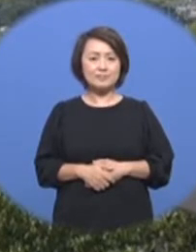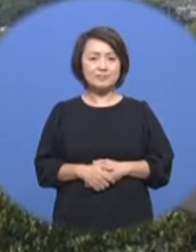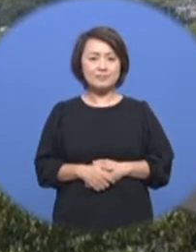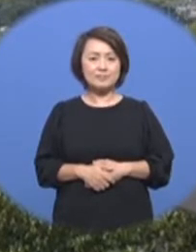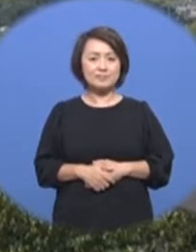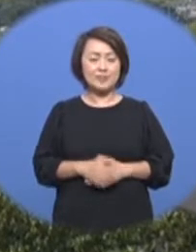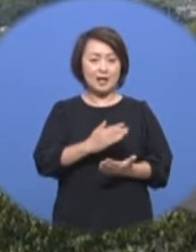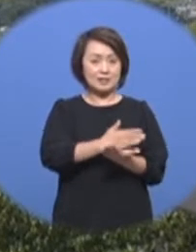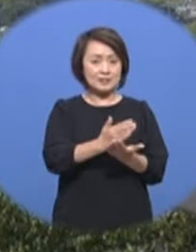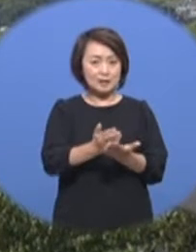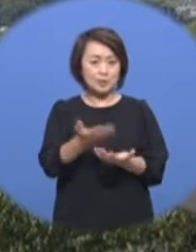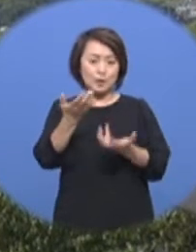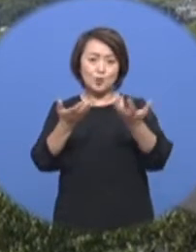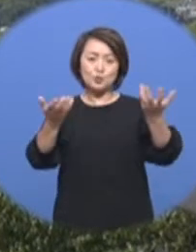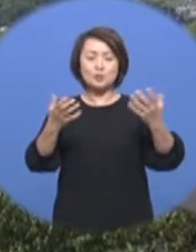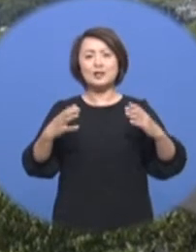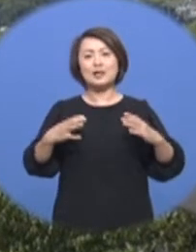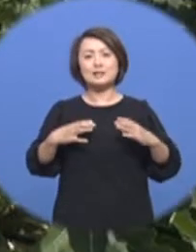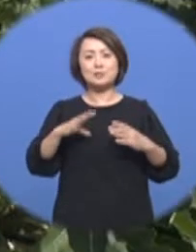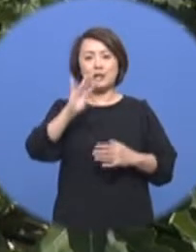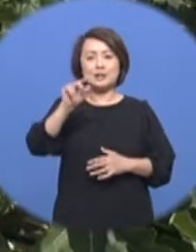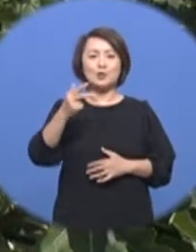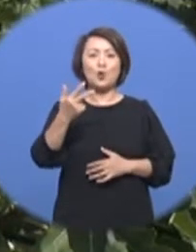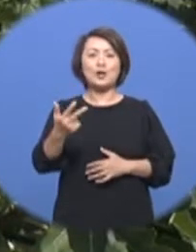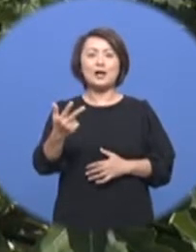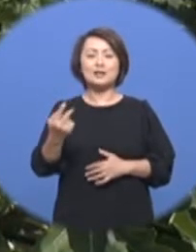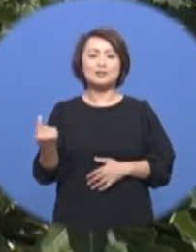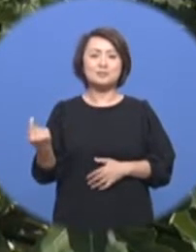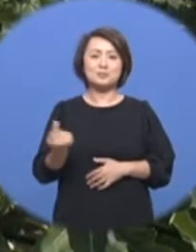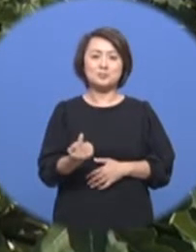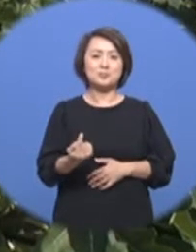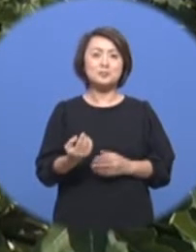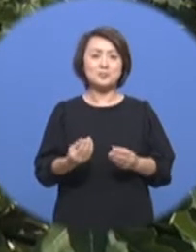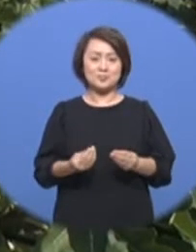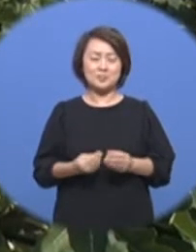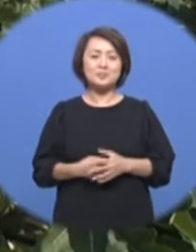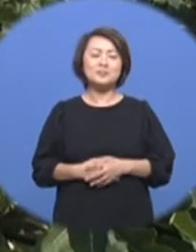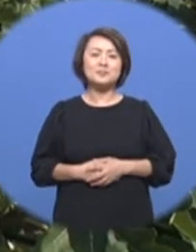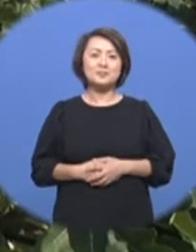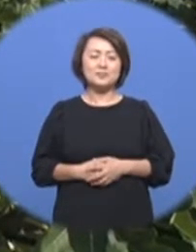さまざまなフルーツが自慢の紀の川市にやってきました。